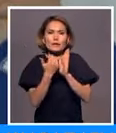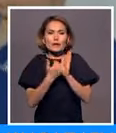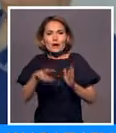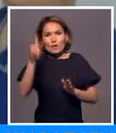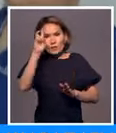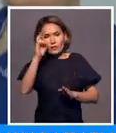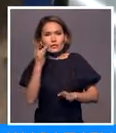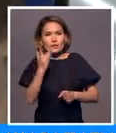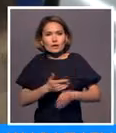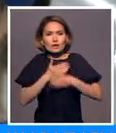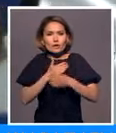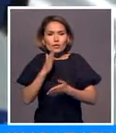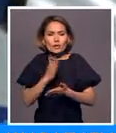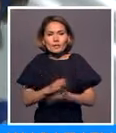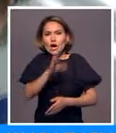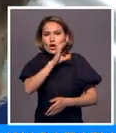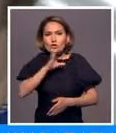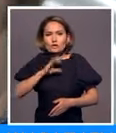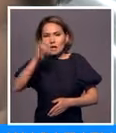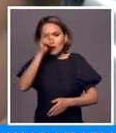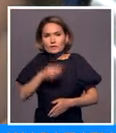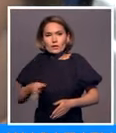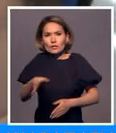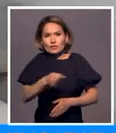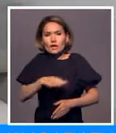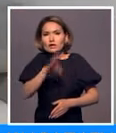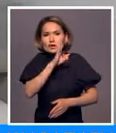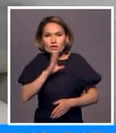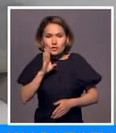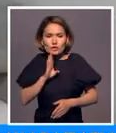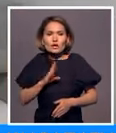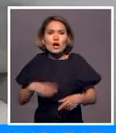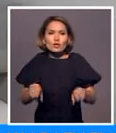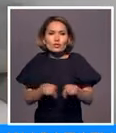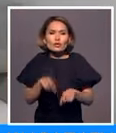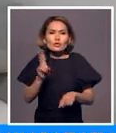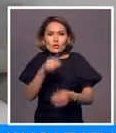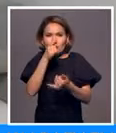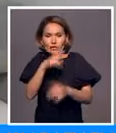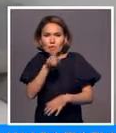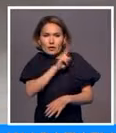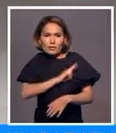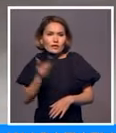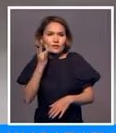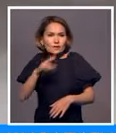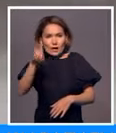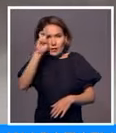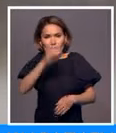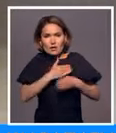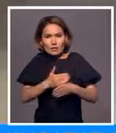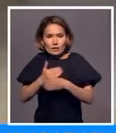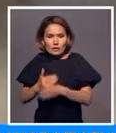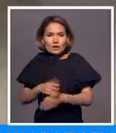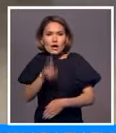екенін теріскейліктерде айқын сезініп келеді. Людмила Семенова секілді тауы шағылған қаншама жан тұрақты жұмыс тапты. Қазір мемлекет көмегінің жүгінгеніне